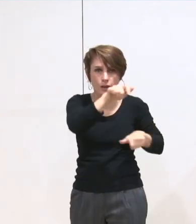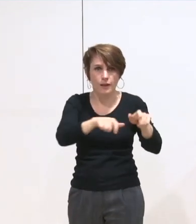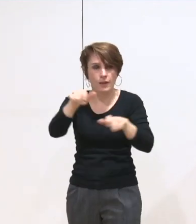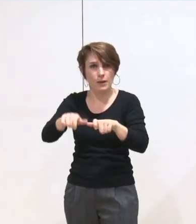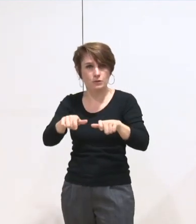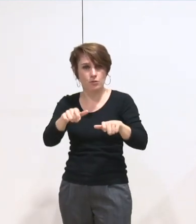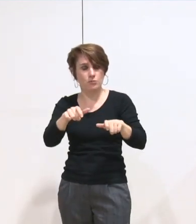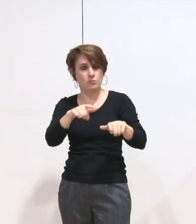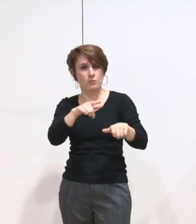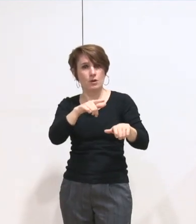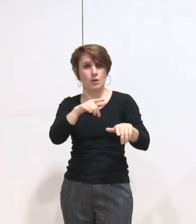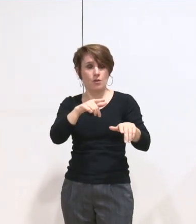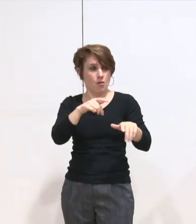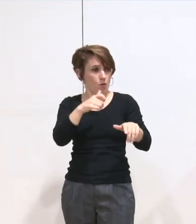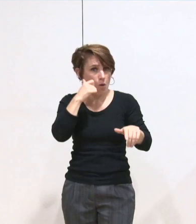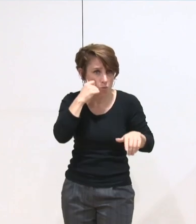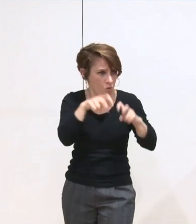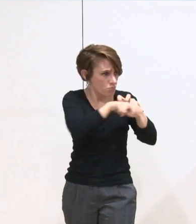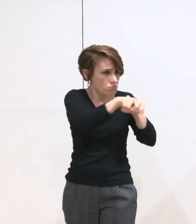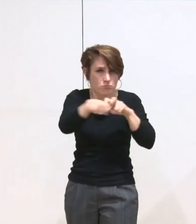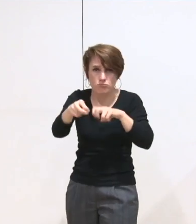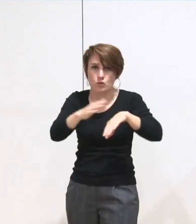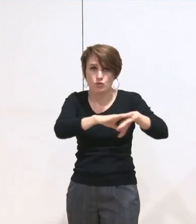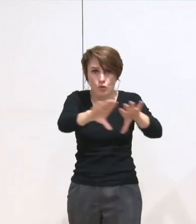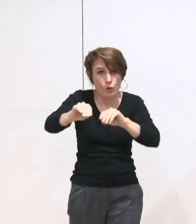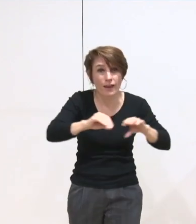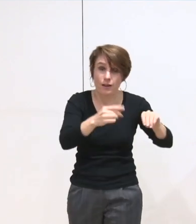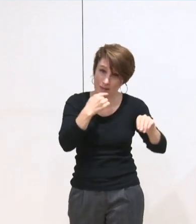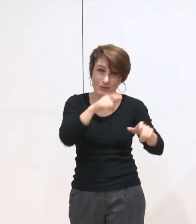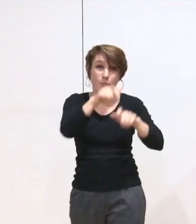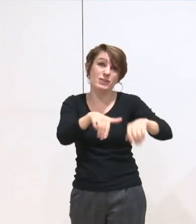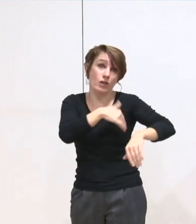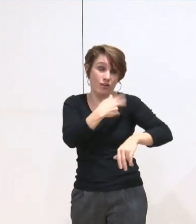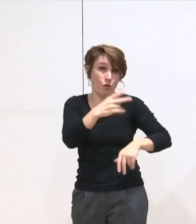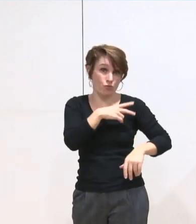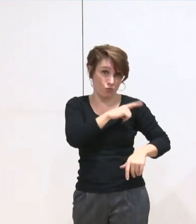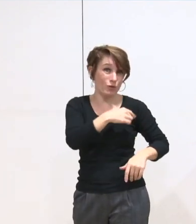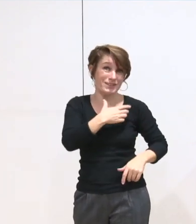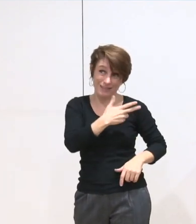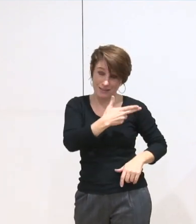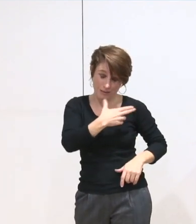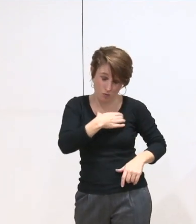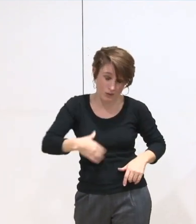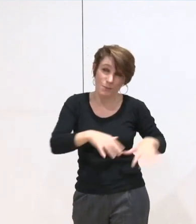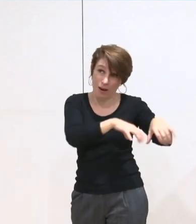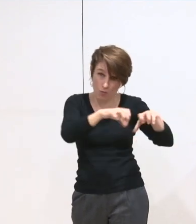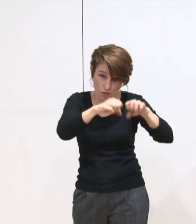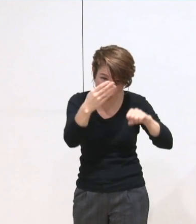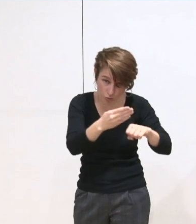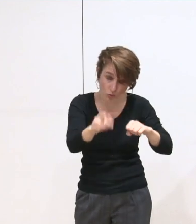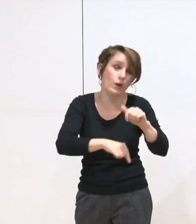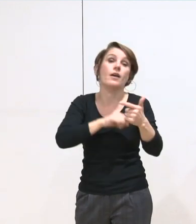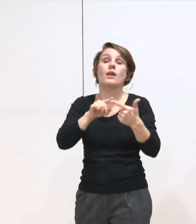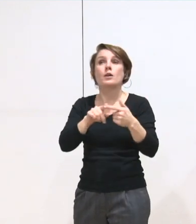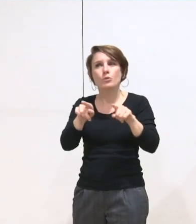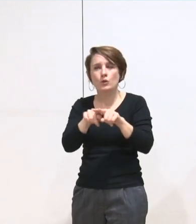poing par davantage de présence humaine au quotidien de la police nationale. Je lui ai également fait part de nos besoins en termes d'évaluation des